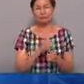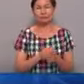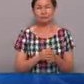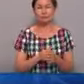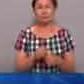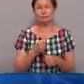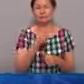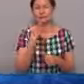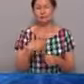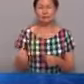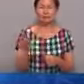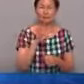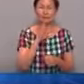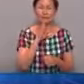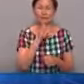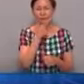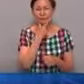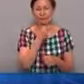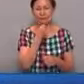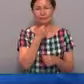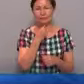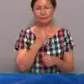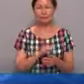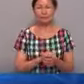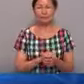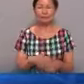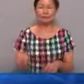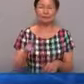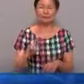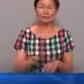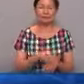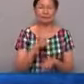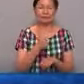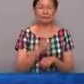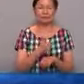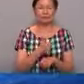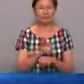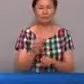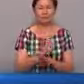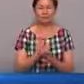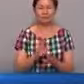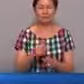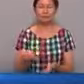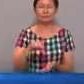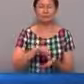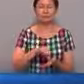девочки очень красивые, нарядные, все достойны победы. Для меня главное не победа, а участие.